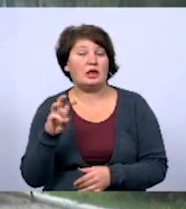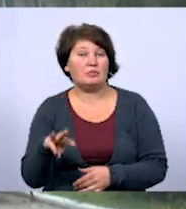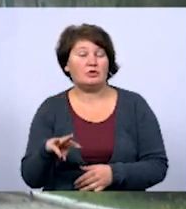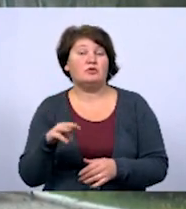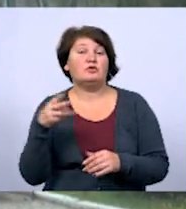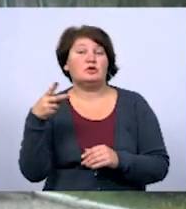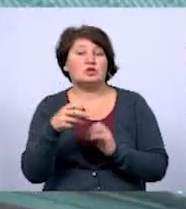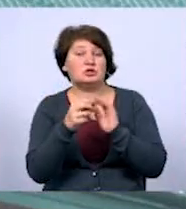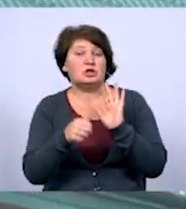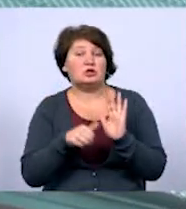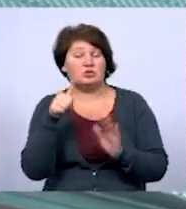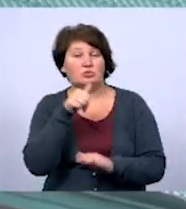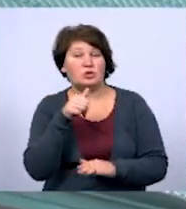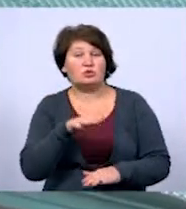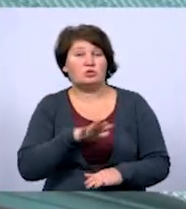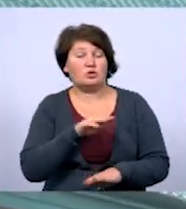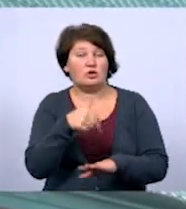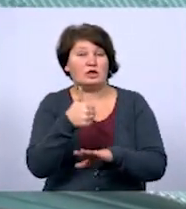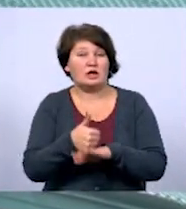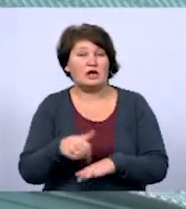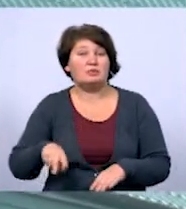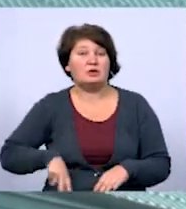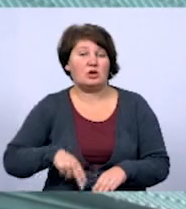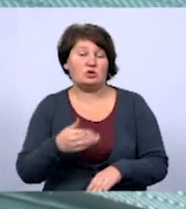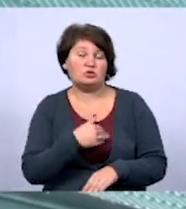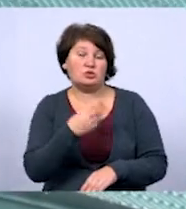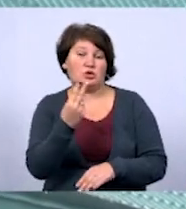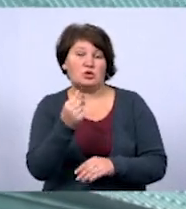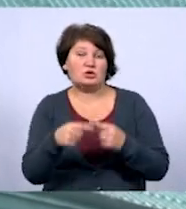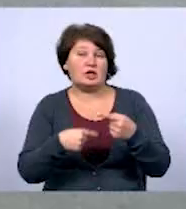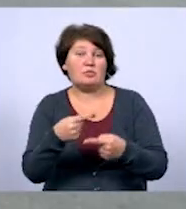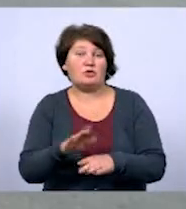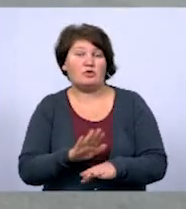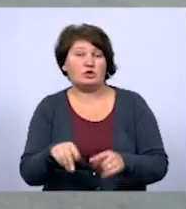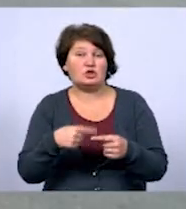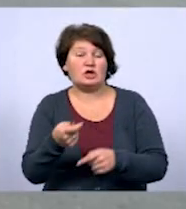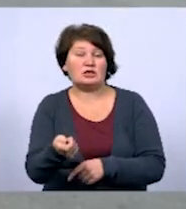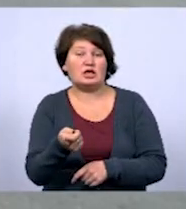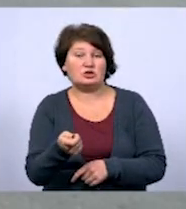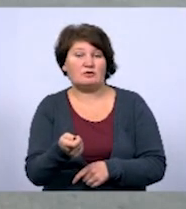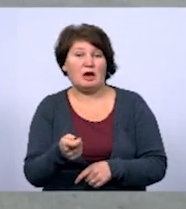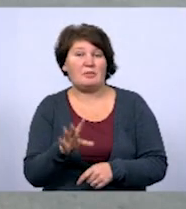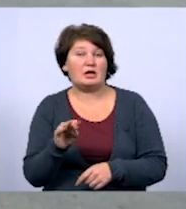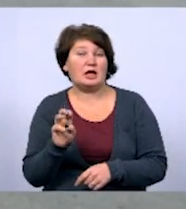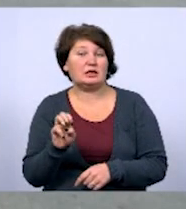посаді генерального директора. Тоді, розповідає жінка, він хотів, щоб гроші не проводили через касовий апарат. Ігор Михайлович